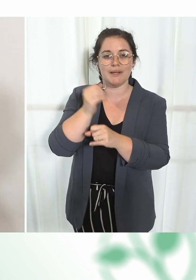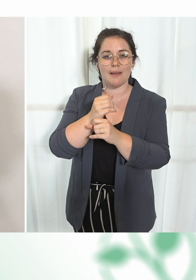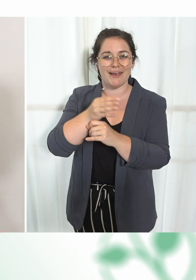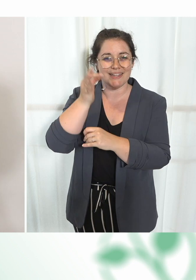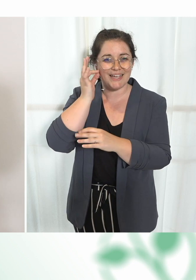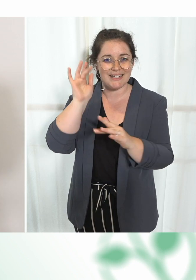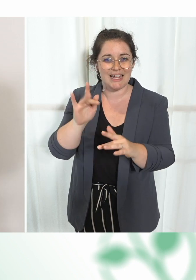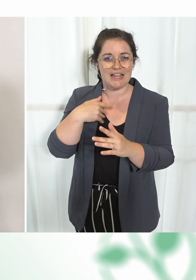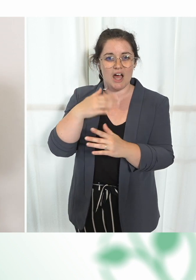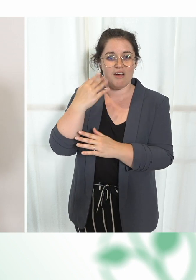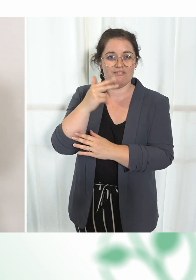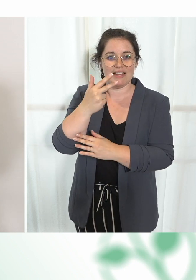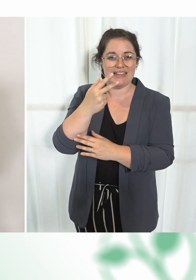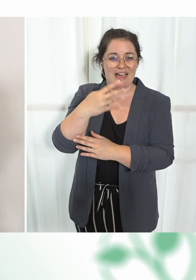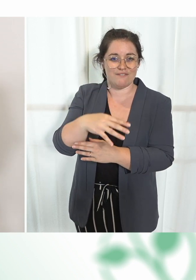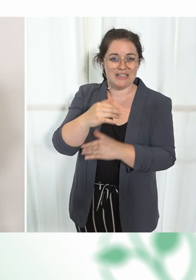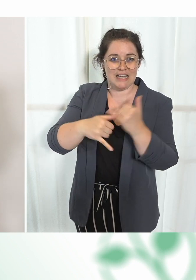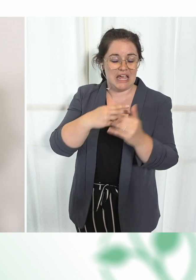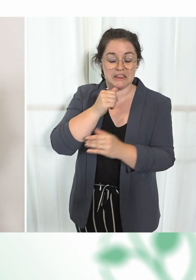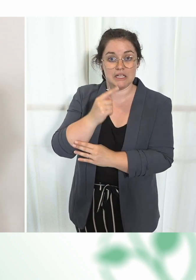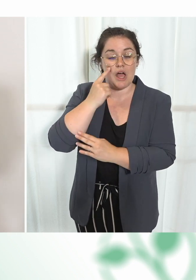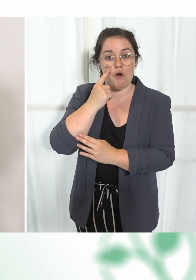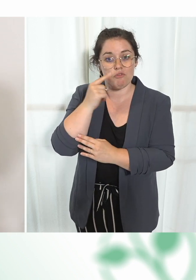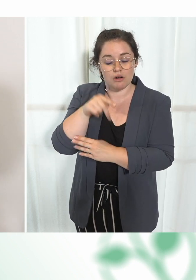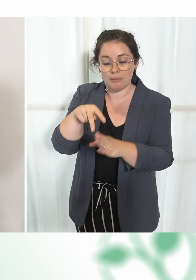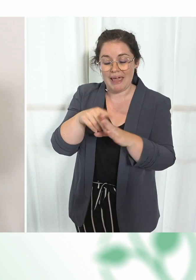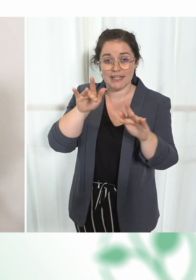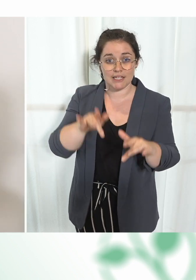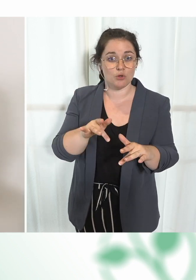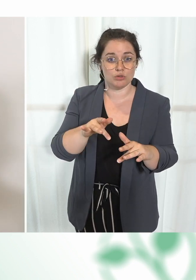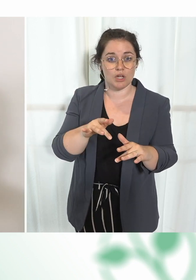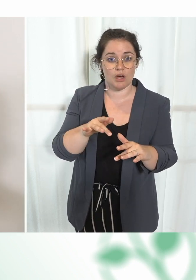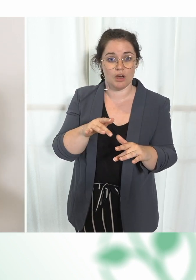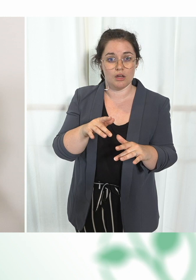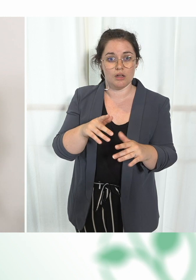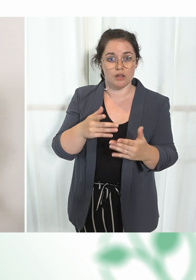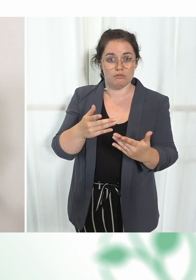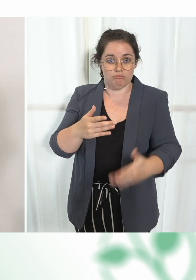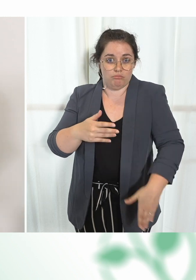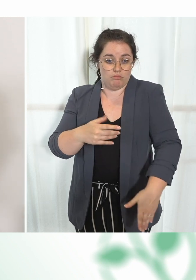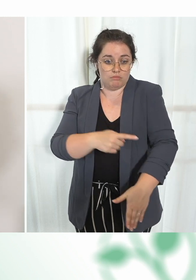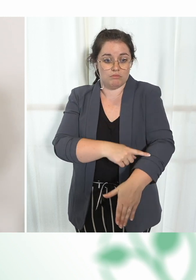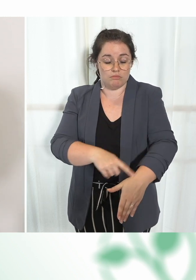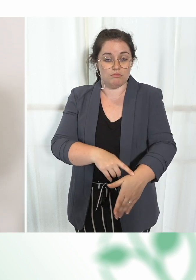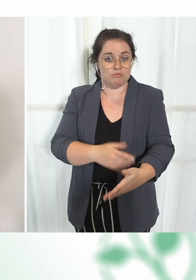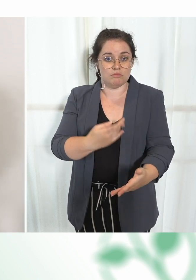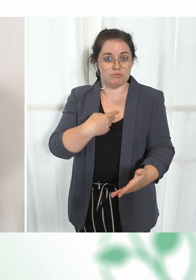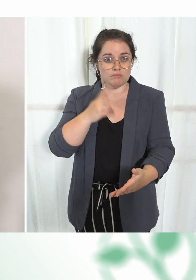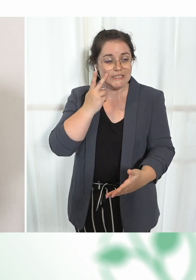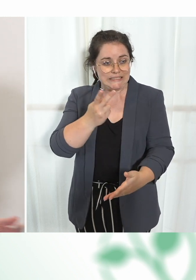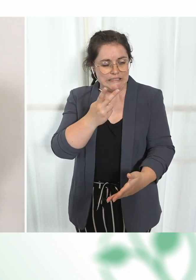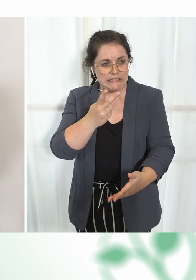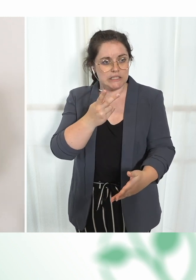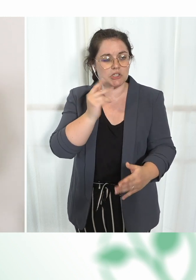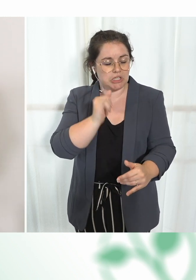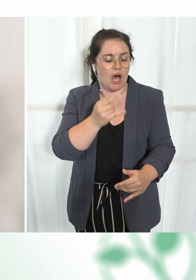mir ein Dreivierteljahr gar nicht aufgefallen, dass die eigentlich eine Beeinträchtigung hat und zwar wirklich ein Handling. Also eigentlich ja, wenn man hinschaut, sieht